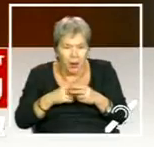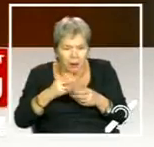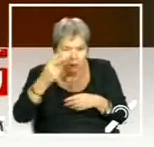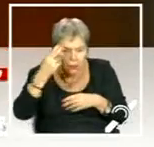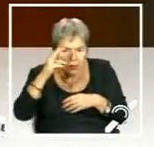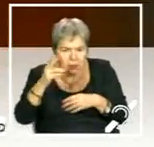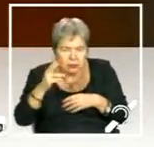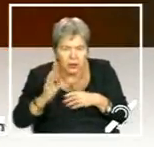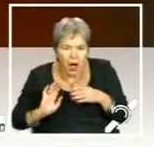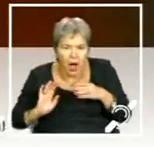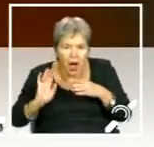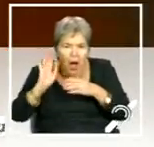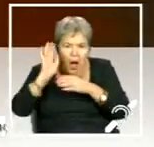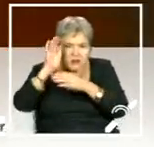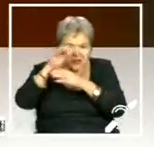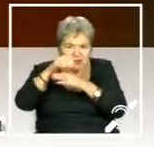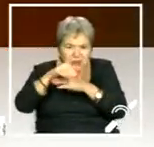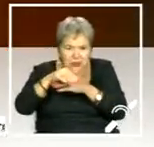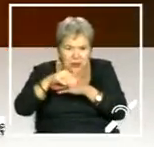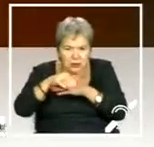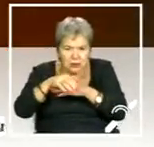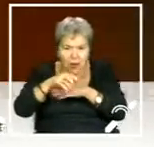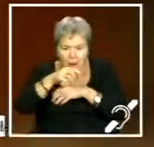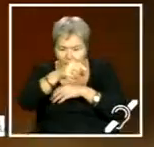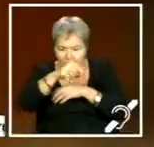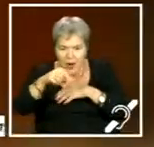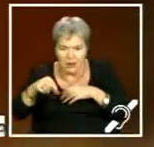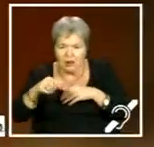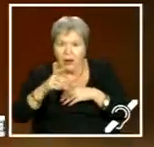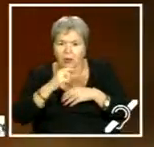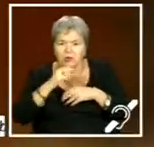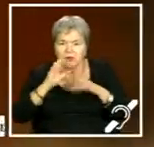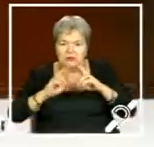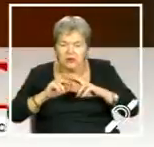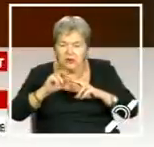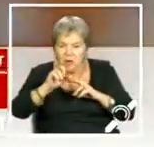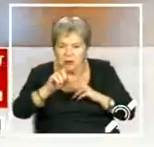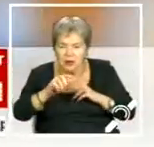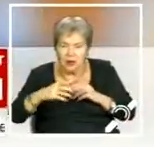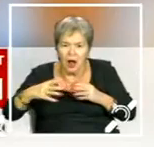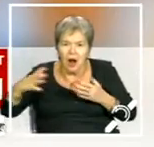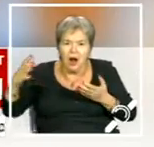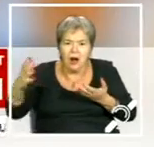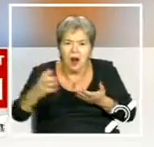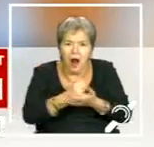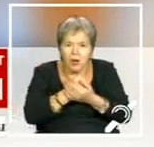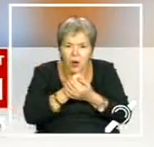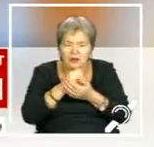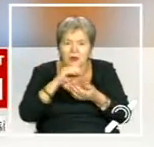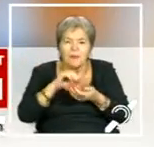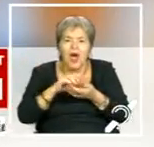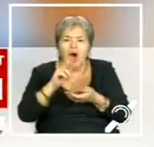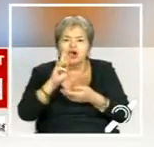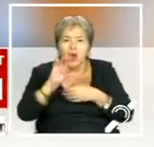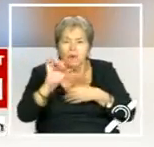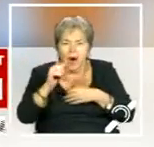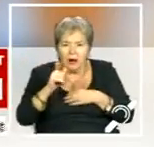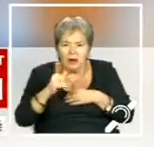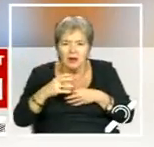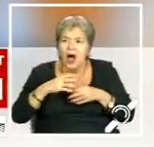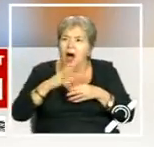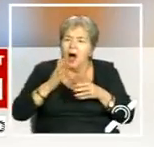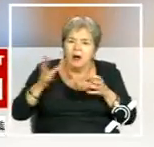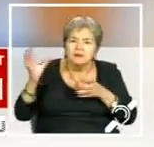a sărit efectiv peste banca din spatele unde stăteam eu și l-a luat pe domnul Roman și au ieșit